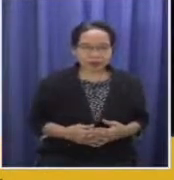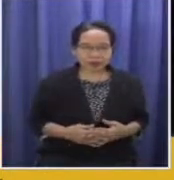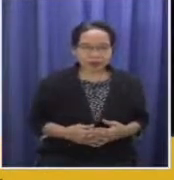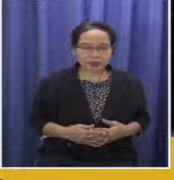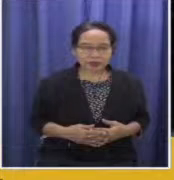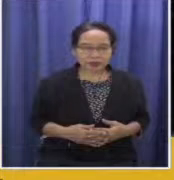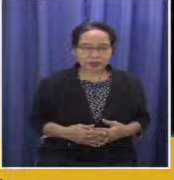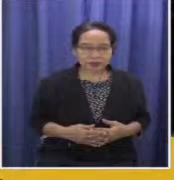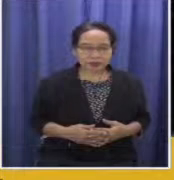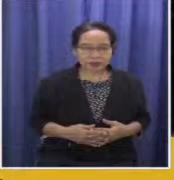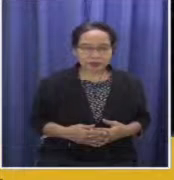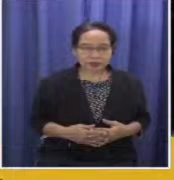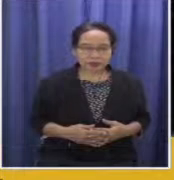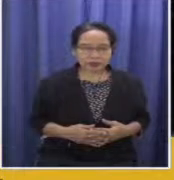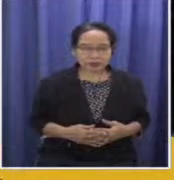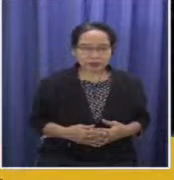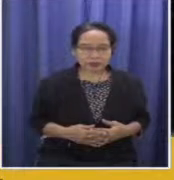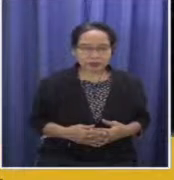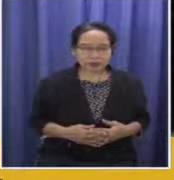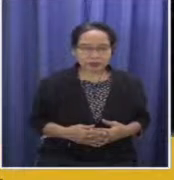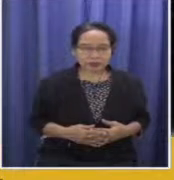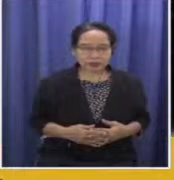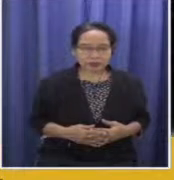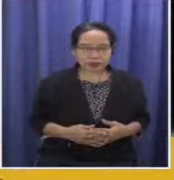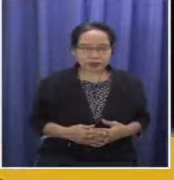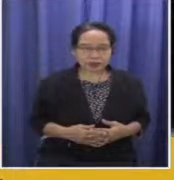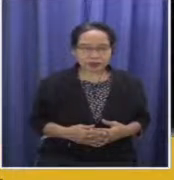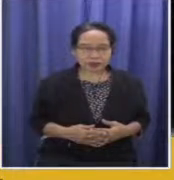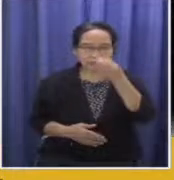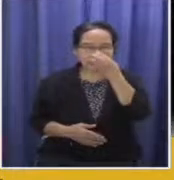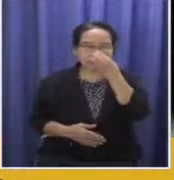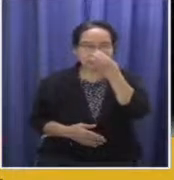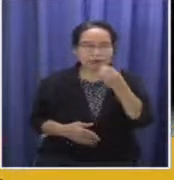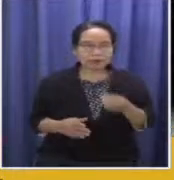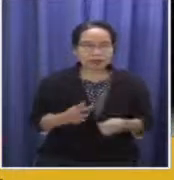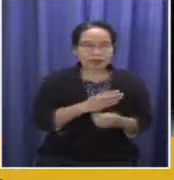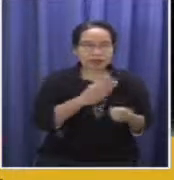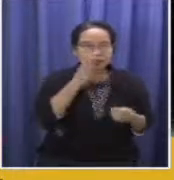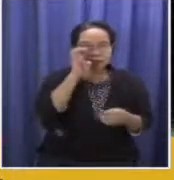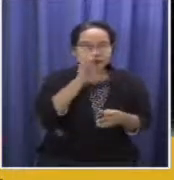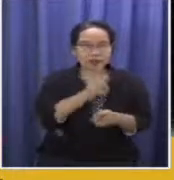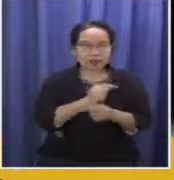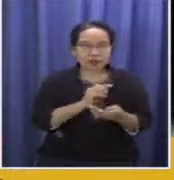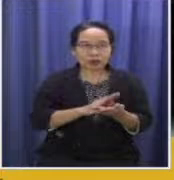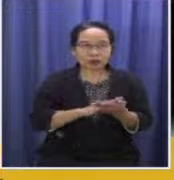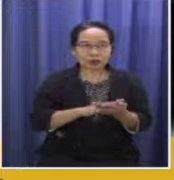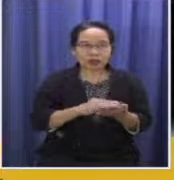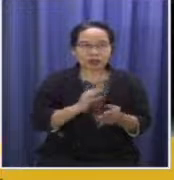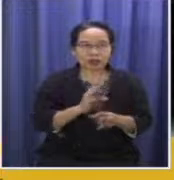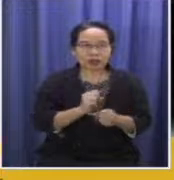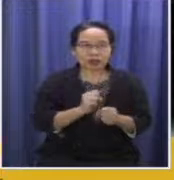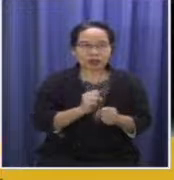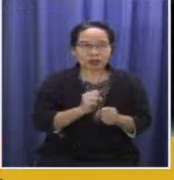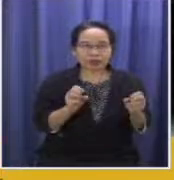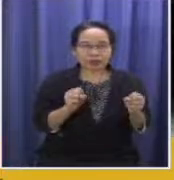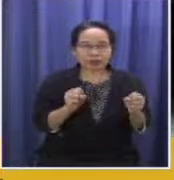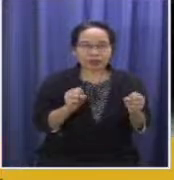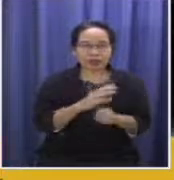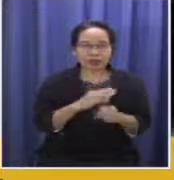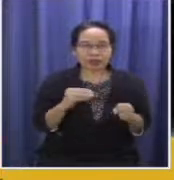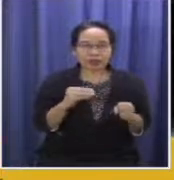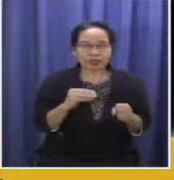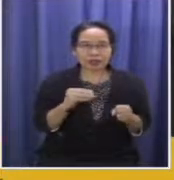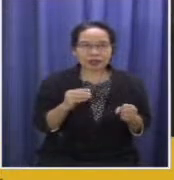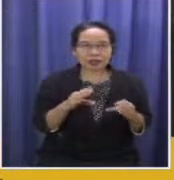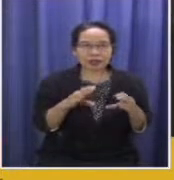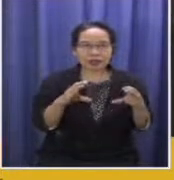स्वर्गदूतहरू हुन् कि तिनीहरू चाहिँ हामीलाई यो यहाँ भनिए अनुसार चाहिँ उहाँ स्वर्गदूतहरूको बारेमा यहाँ भनिएको